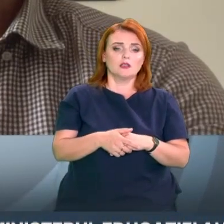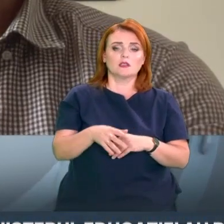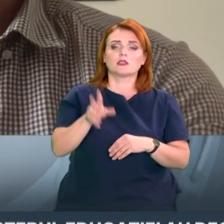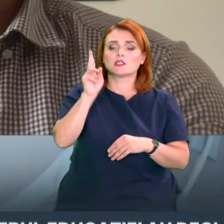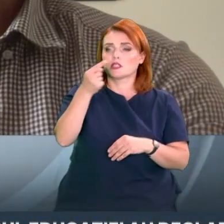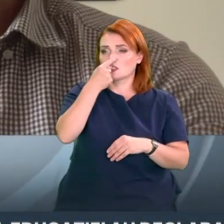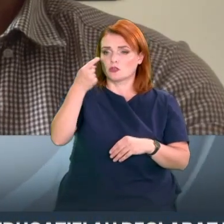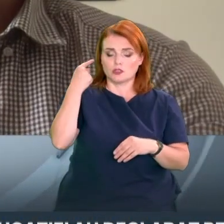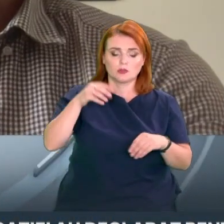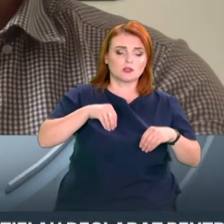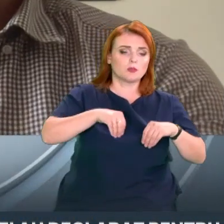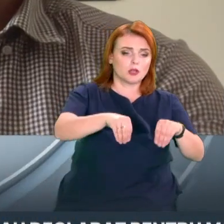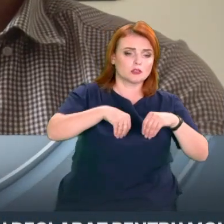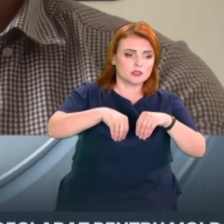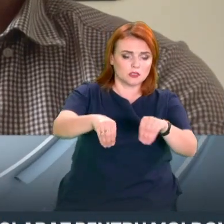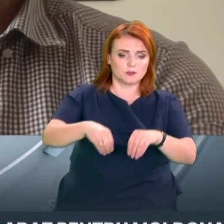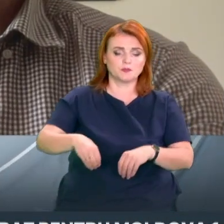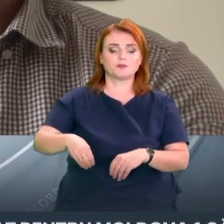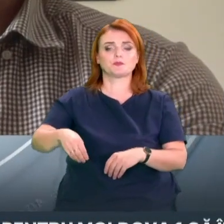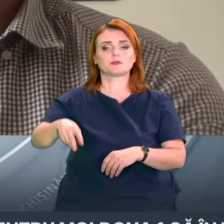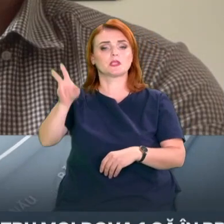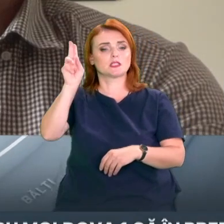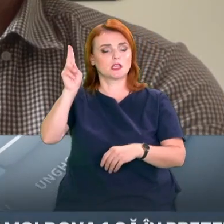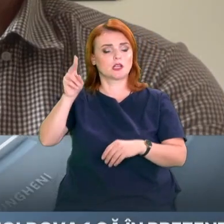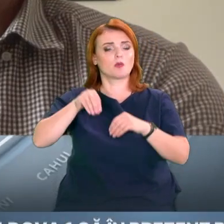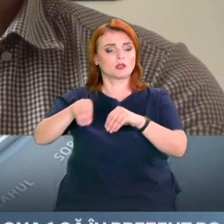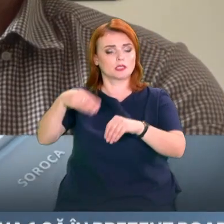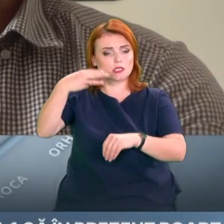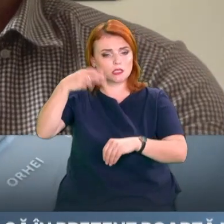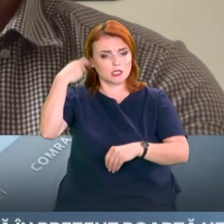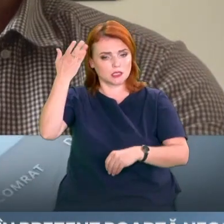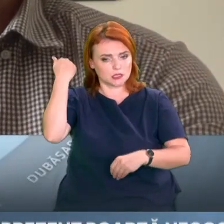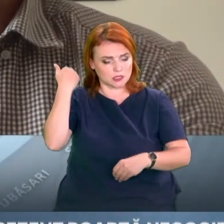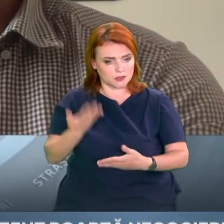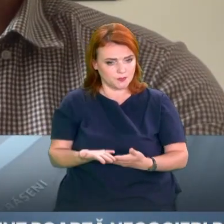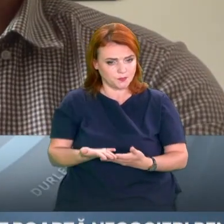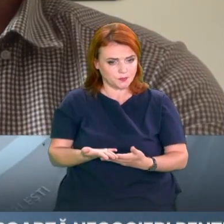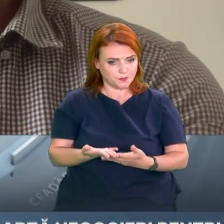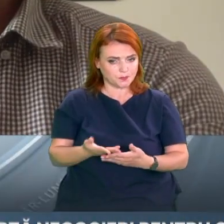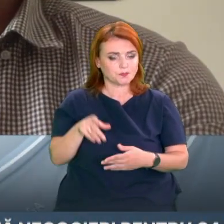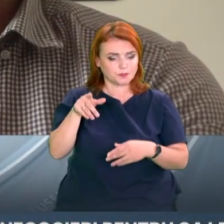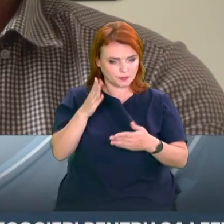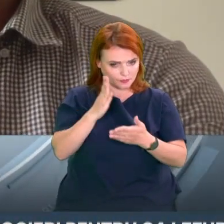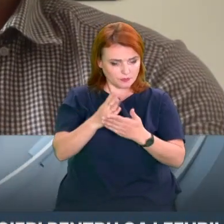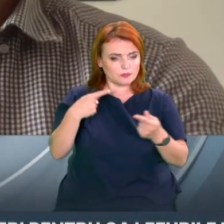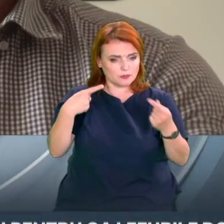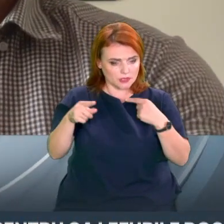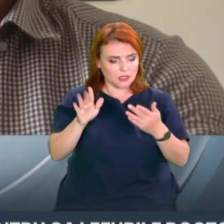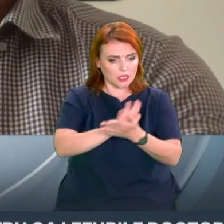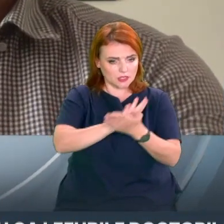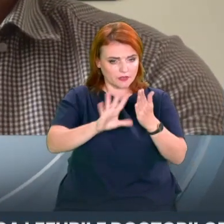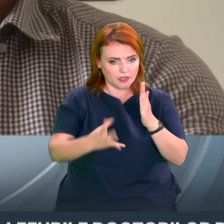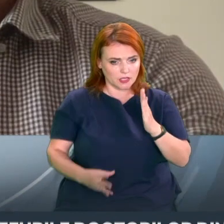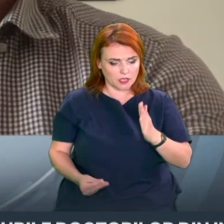mult, sau și acele care sunt, nu știu, de 30-40 de ani și pe care le au majoritatea gospodarilor de la noi?